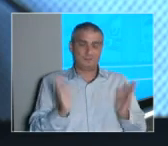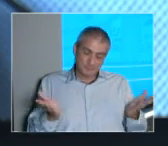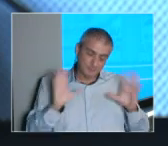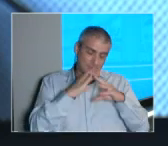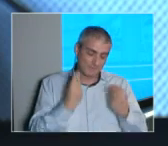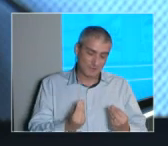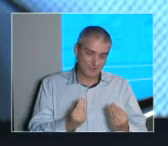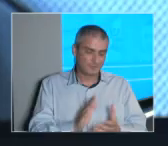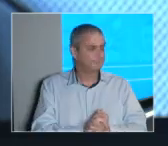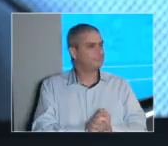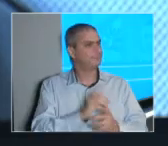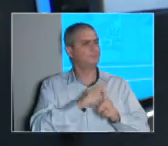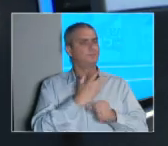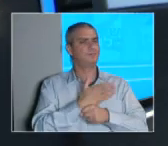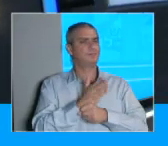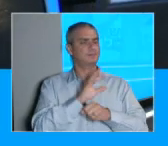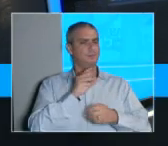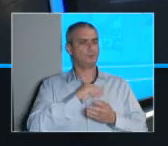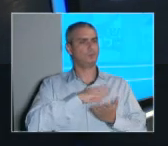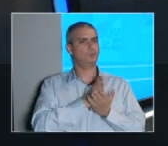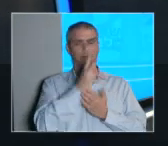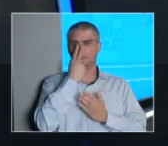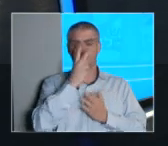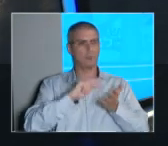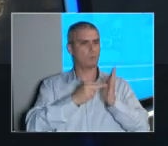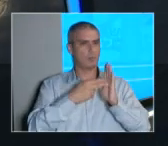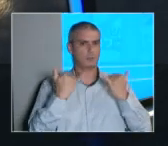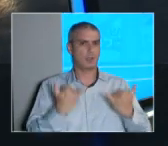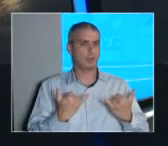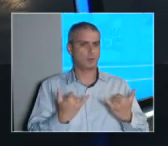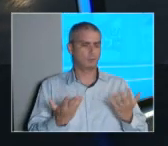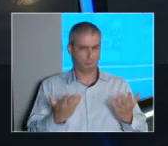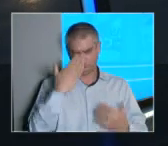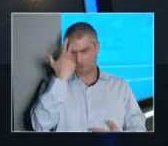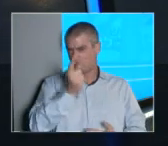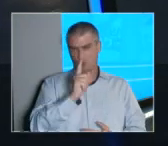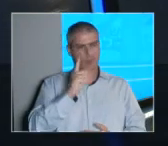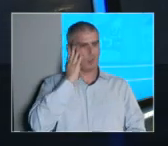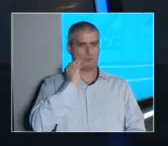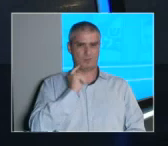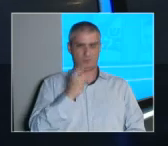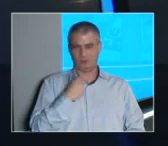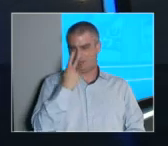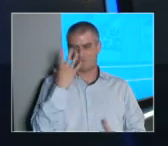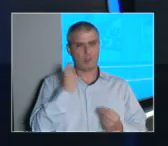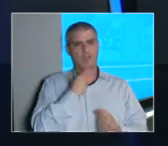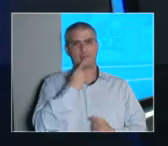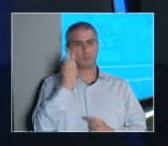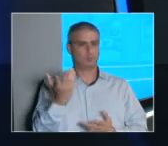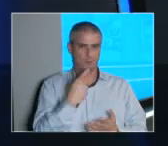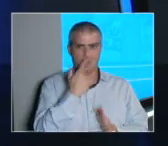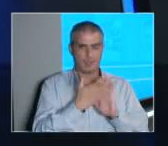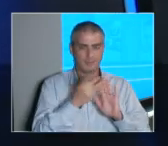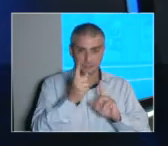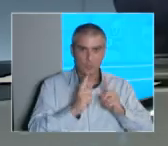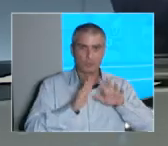טוב. כמצפן מוסרי, אתה מסתכל על המערכת הפוליטית של היום, ידוע שאתה לא רווה נחת, ראינו את זה בשורת התבטאויות שלך.